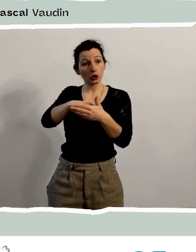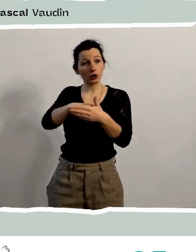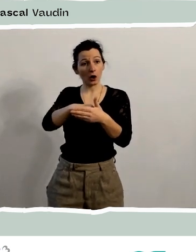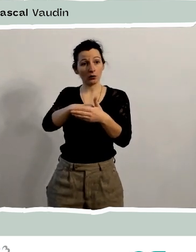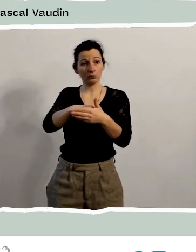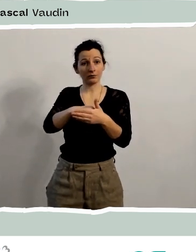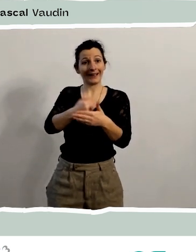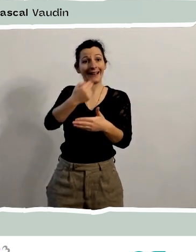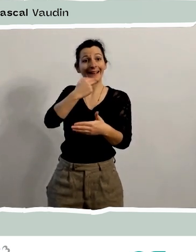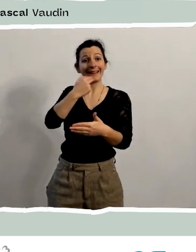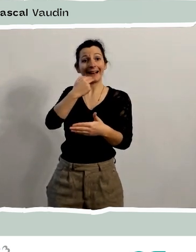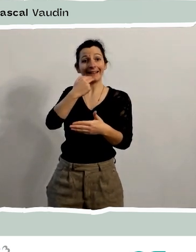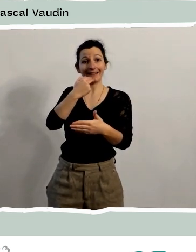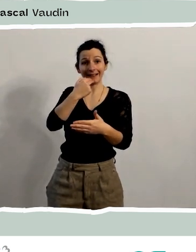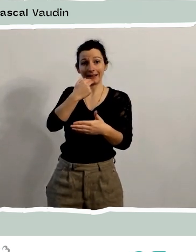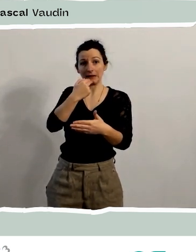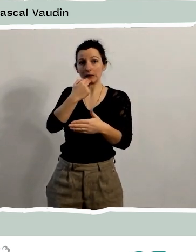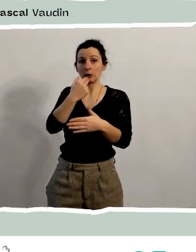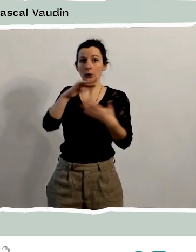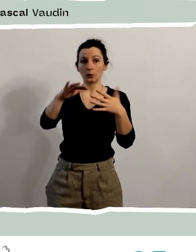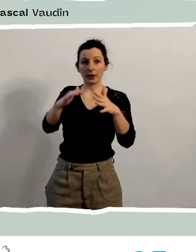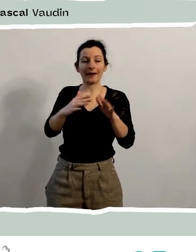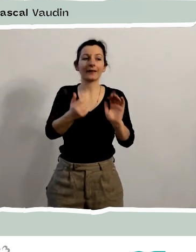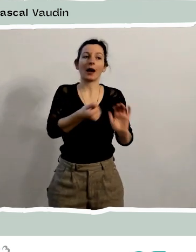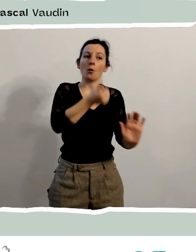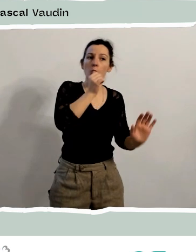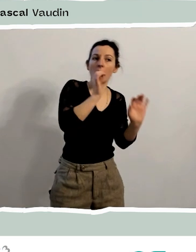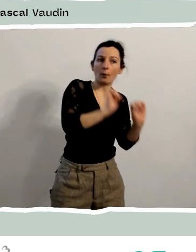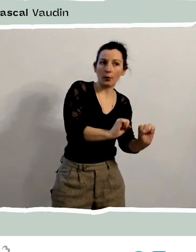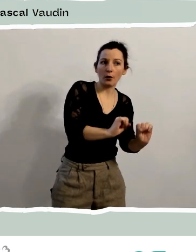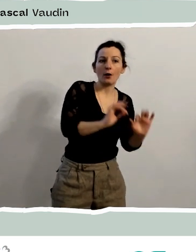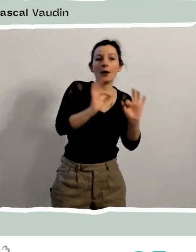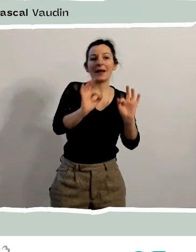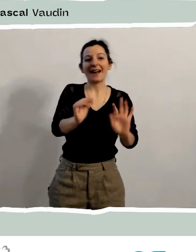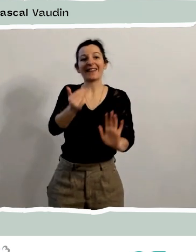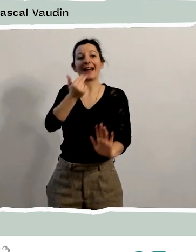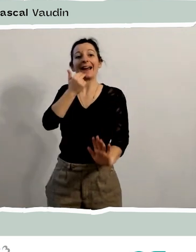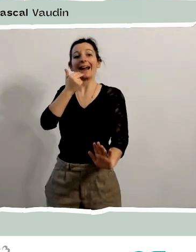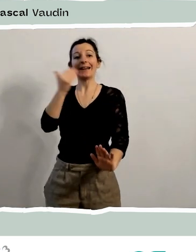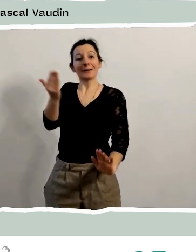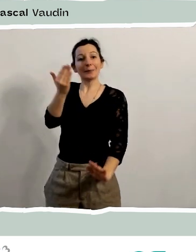termes de qualité. Encore une fois, elle est potable, mais elle n'est plus considérée de qualité.